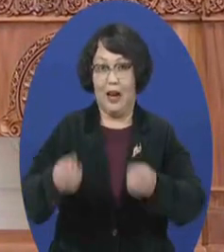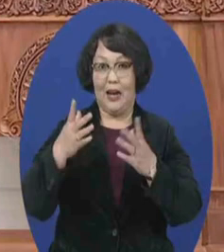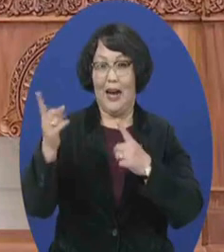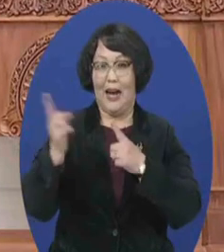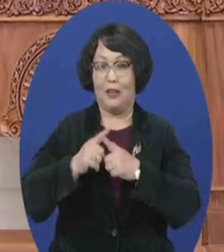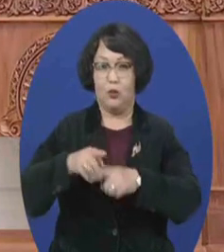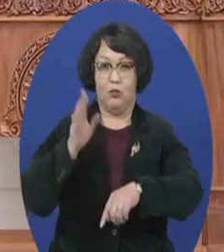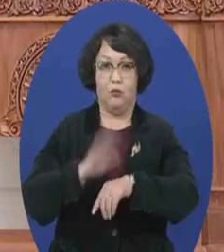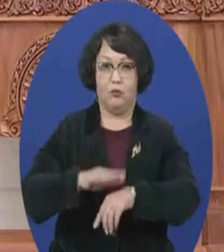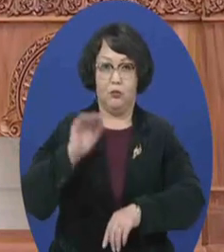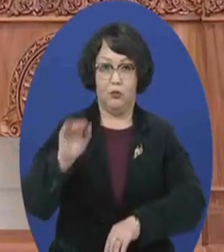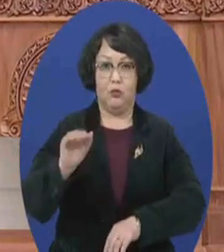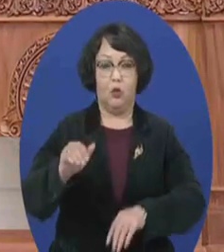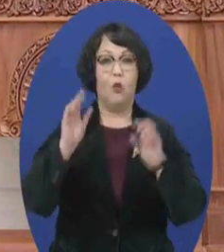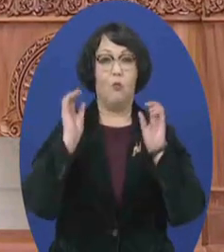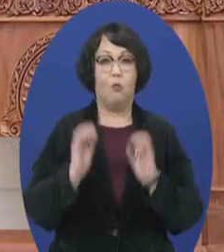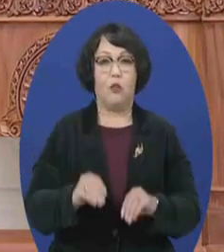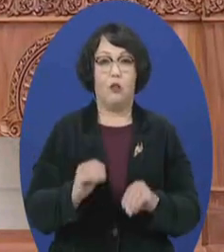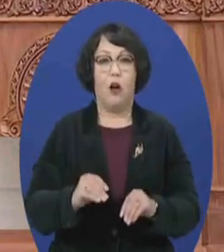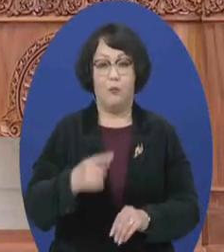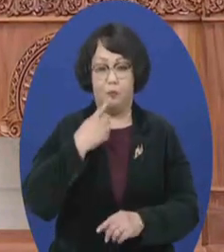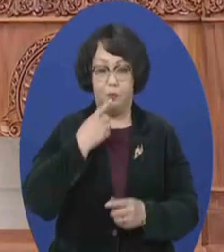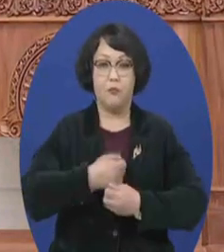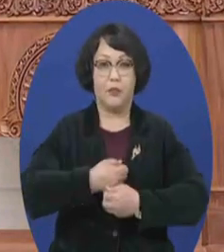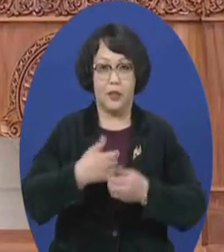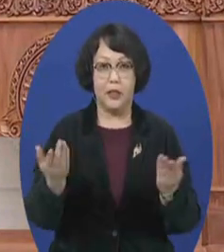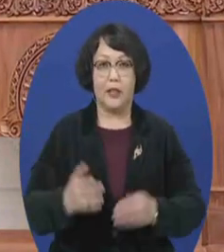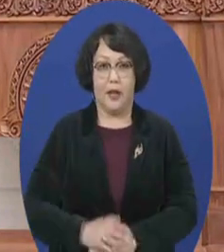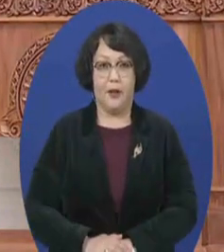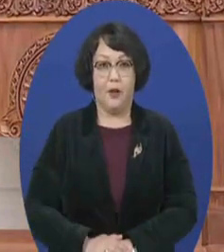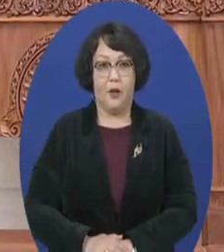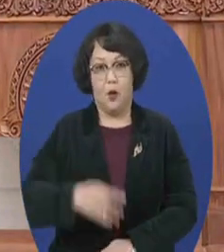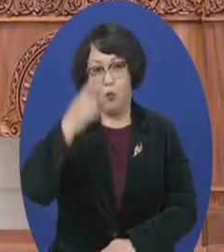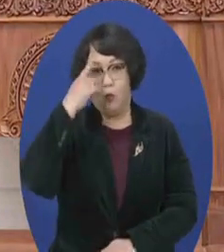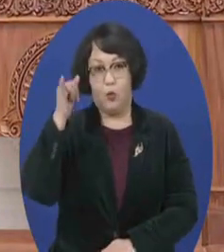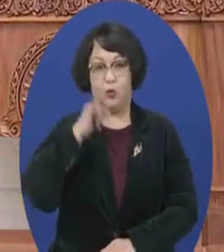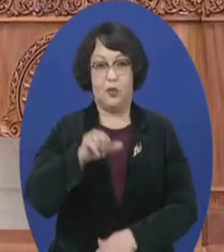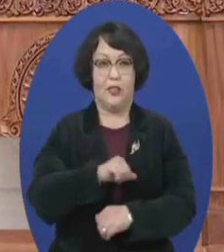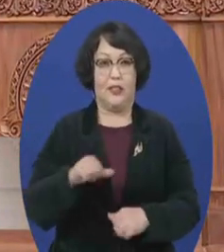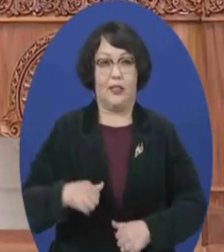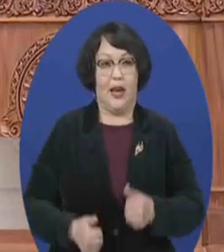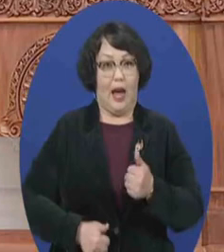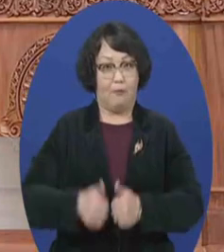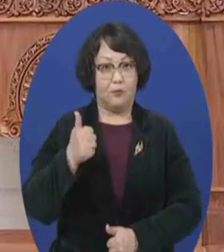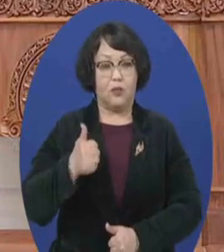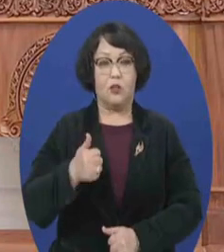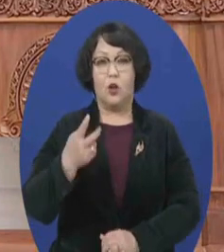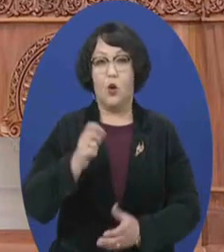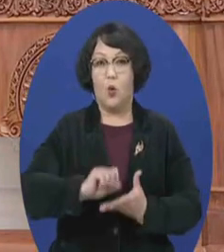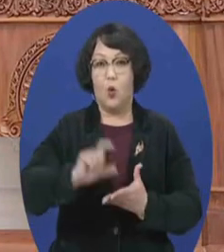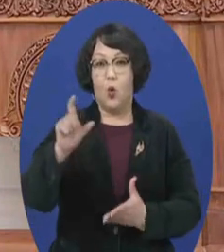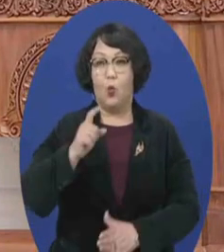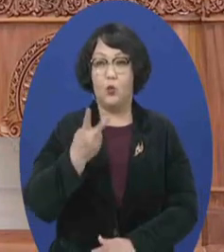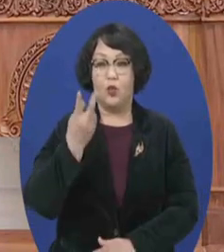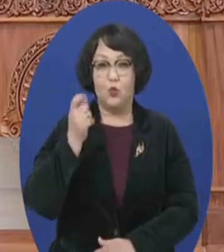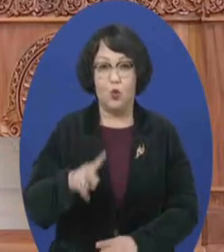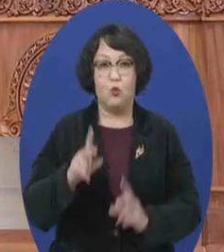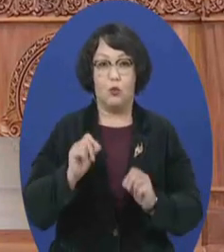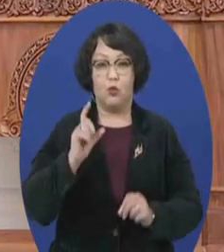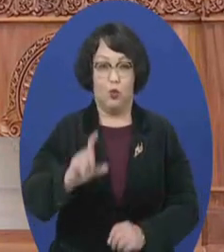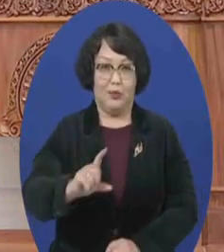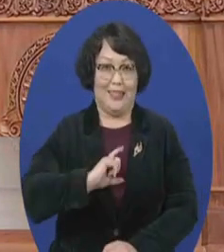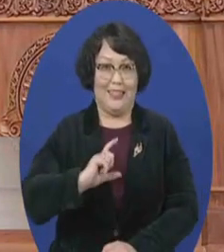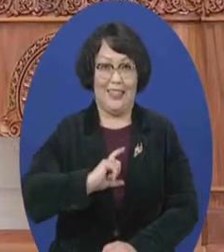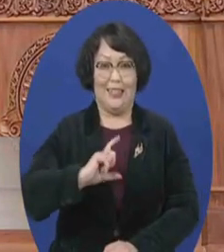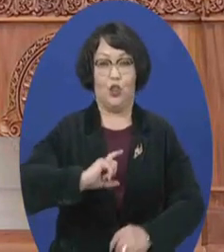гэдгээ энэ эрхэм өндөр дээрээс илэрхийлье. Монголын ард түмний ололт амжилт үнэт зүйл болсон хүний